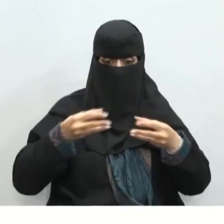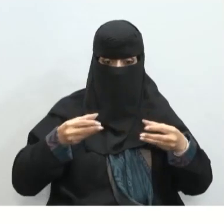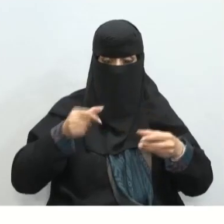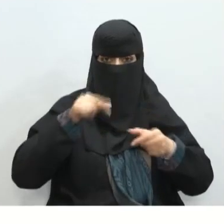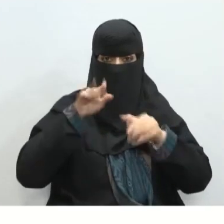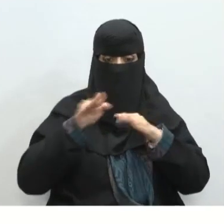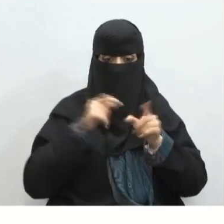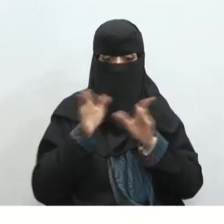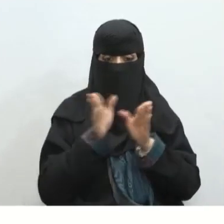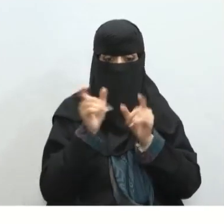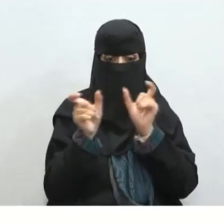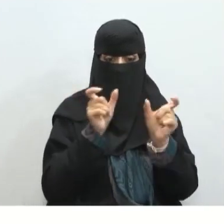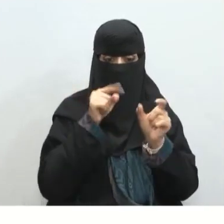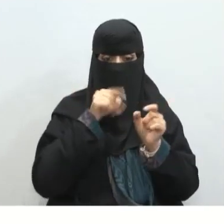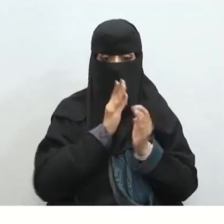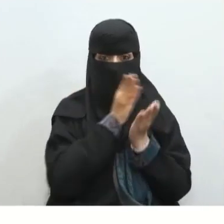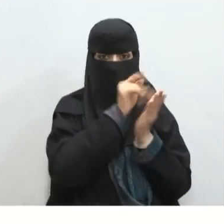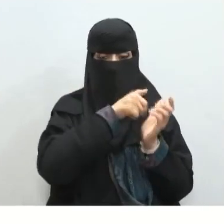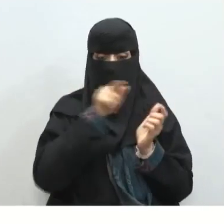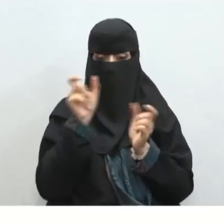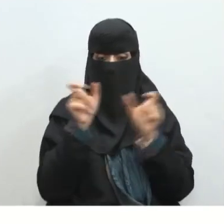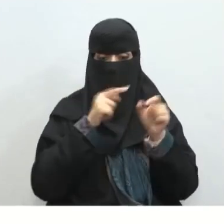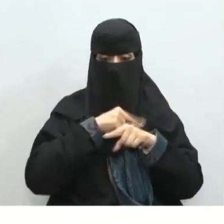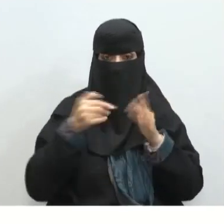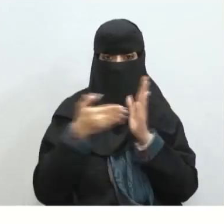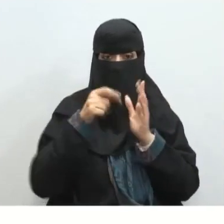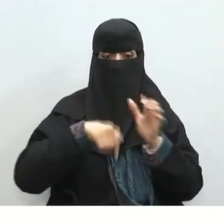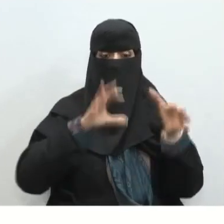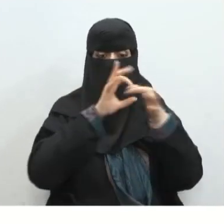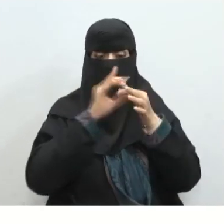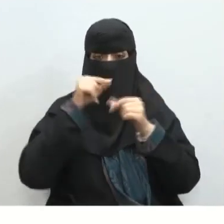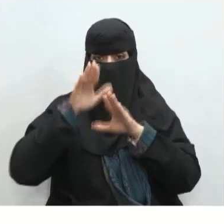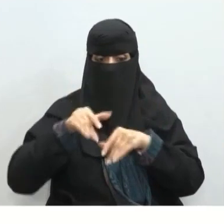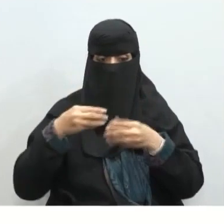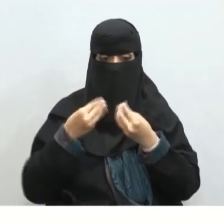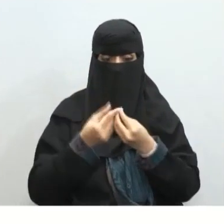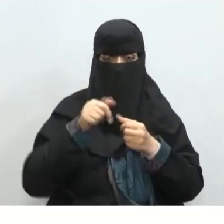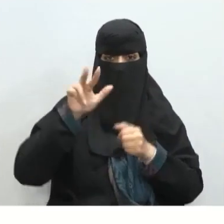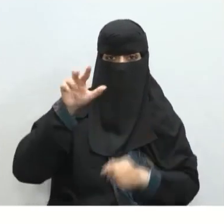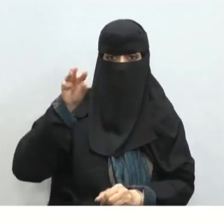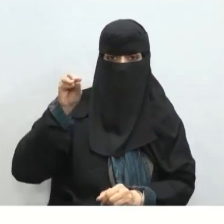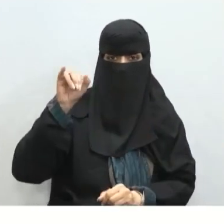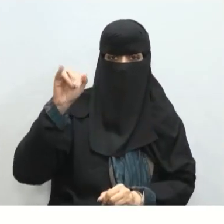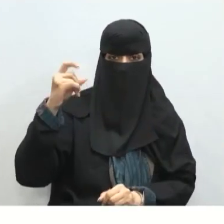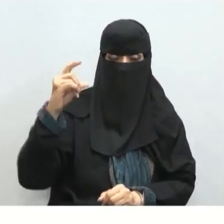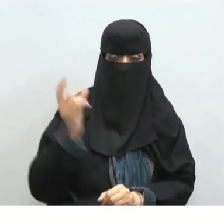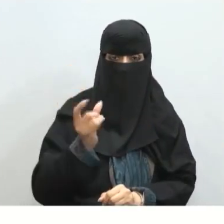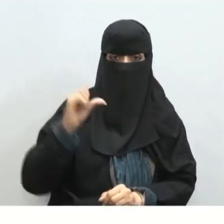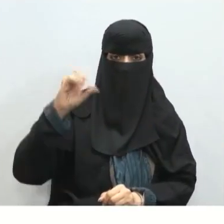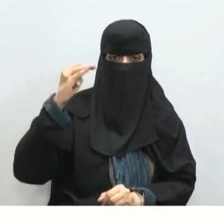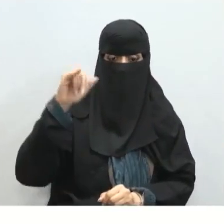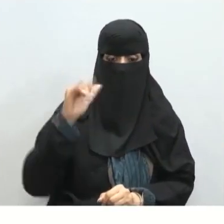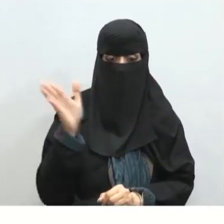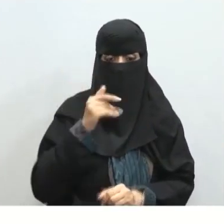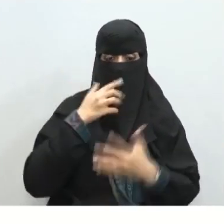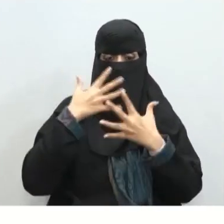الناد اتش والفا اتش 2 وتتجه هذه الالكترونات في النهايه للارتباط مع ايونات الهيدروجين والاكسجين لتكوين